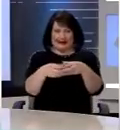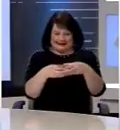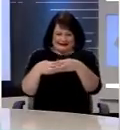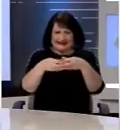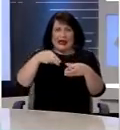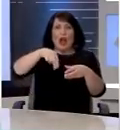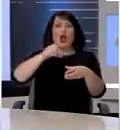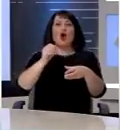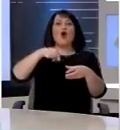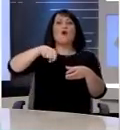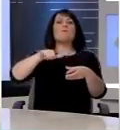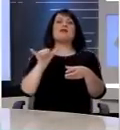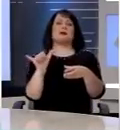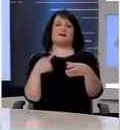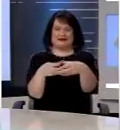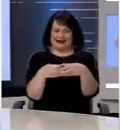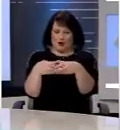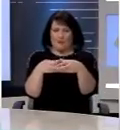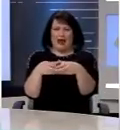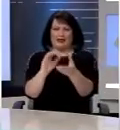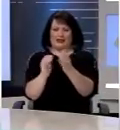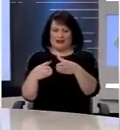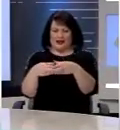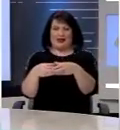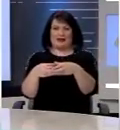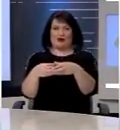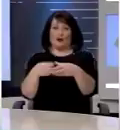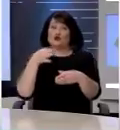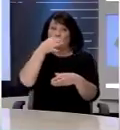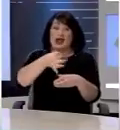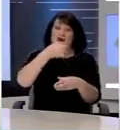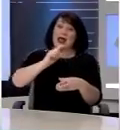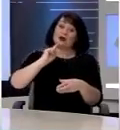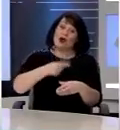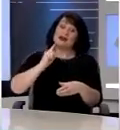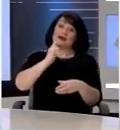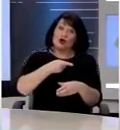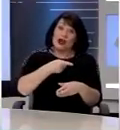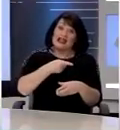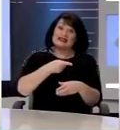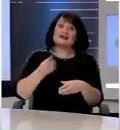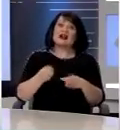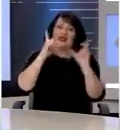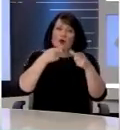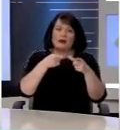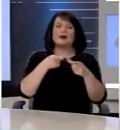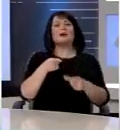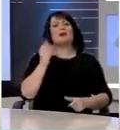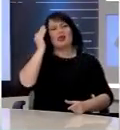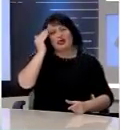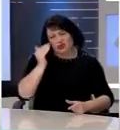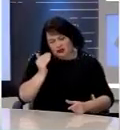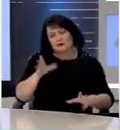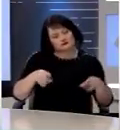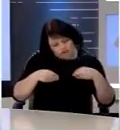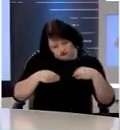καθοδηγεί. Αυτοί είναι που σας δίνουν γραμμή και εκεί καταντήσατε τη Νέα Δημοκρατία, κύριε Μητσοτάκη.